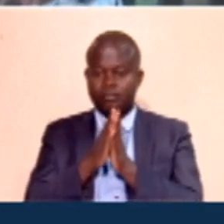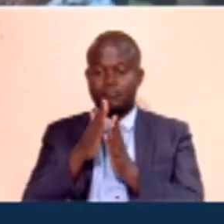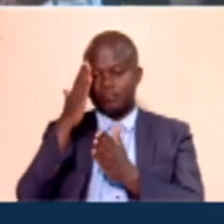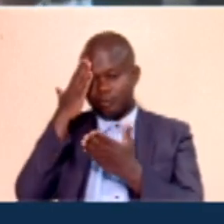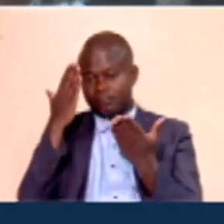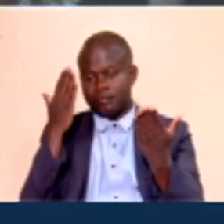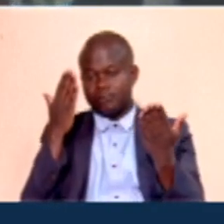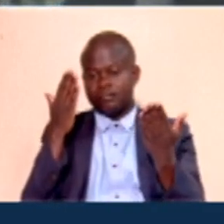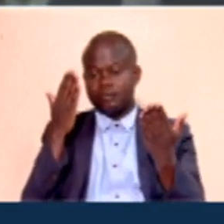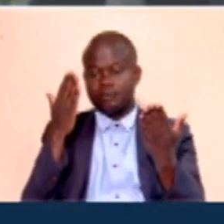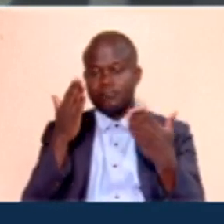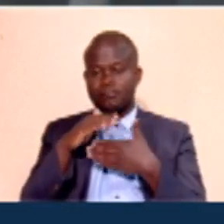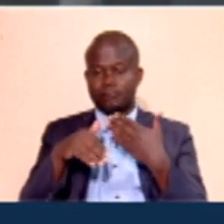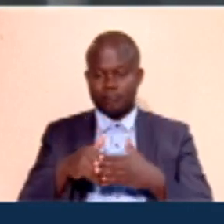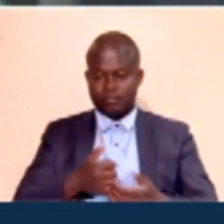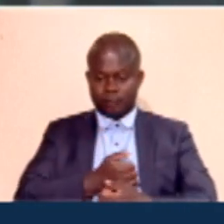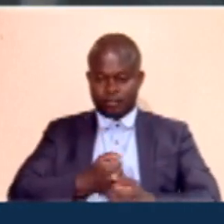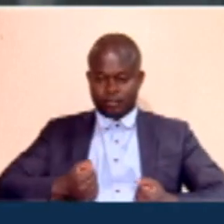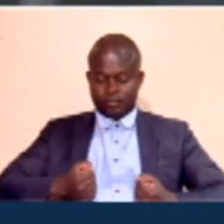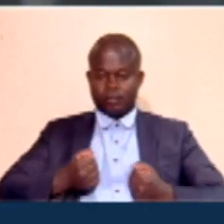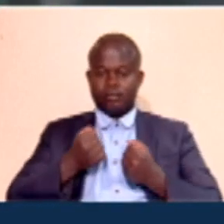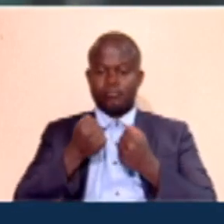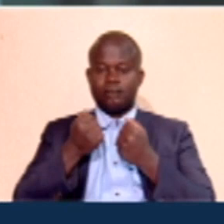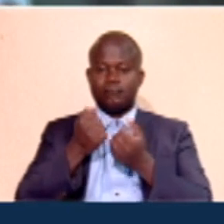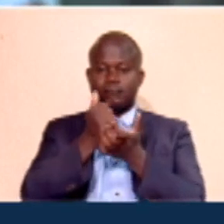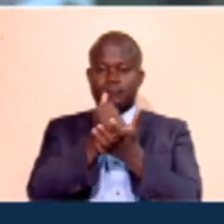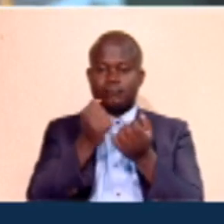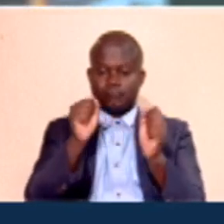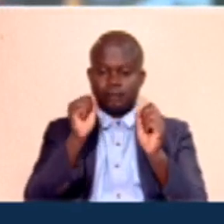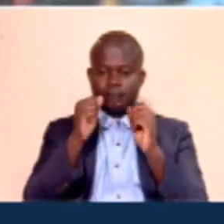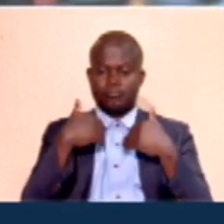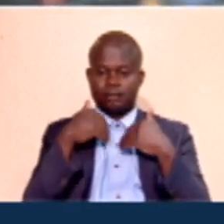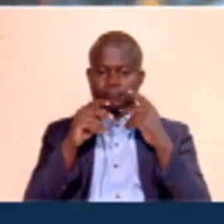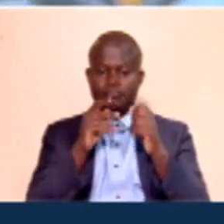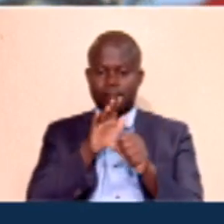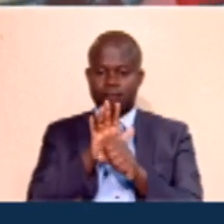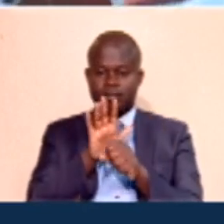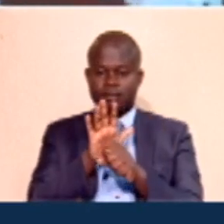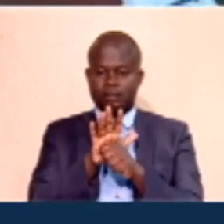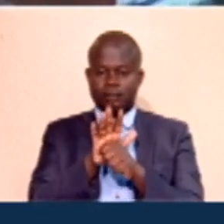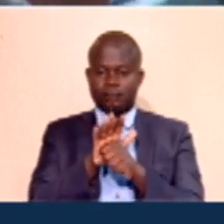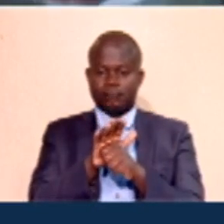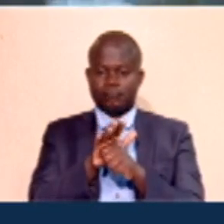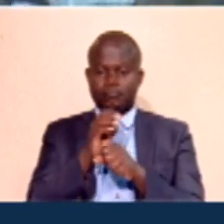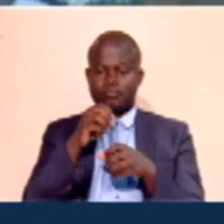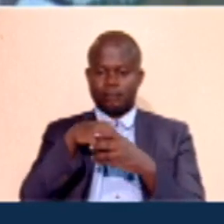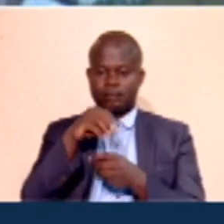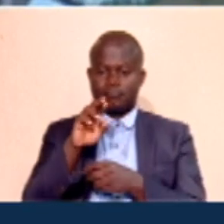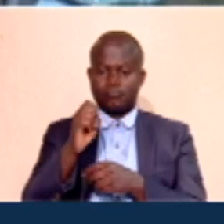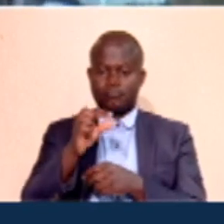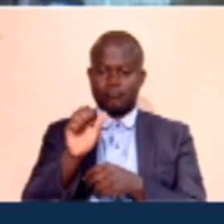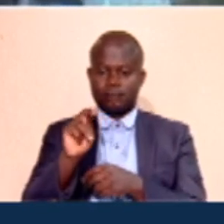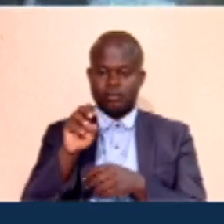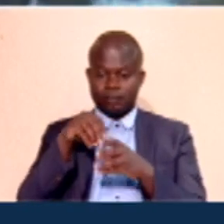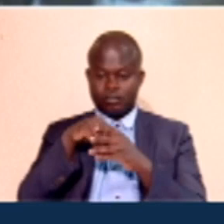muzabibona. Rero agatenge kakijije ubuzima bw'abantu benshi, ndetse no mu rugano karifashishwaga